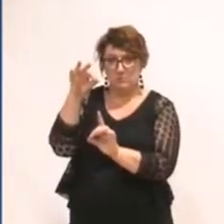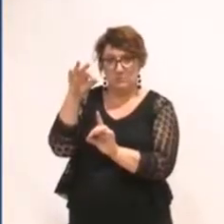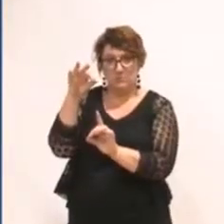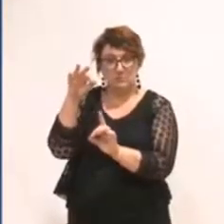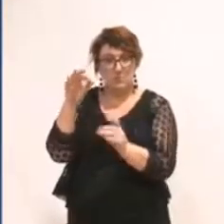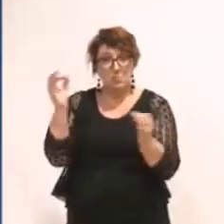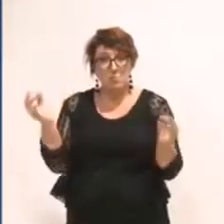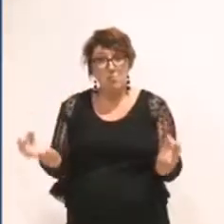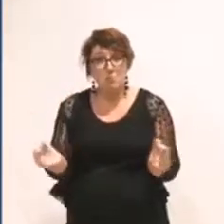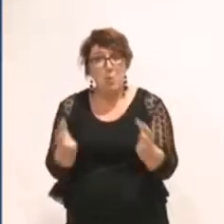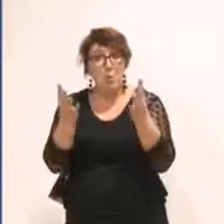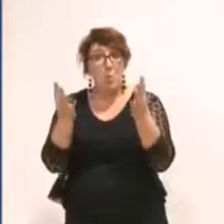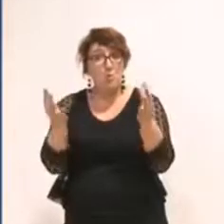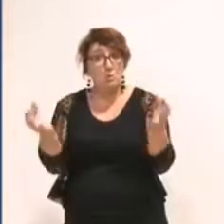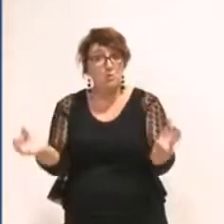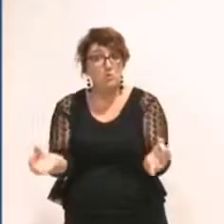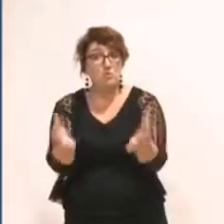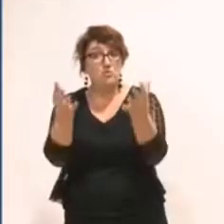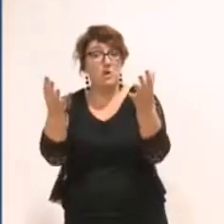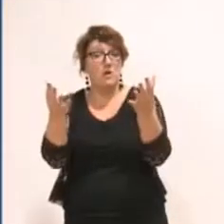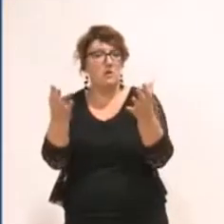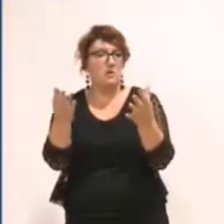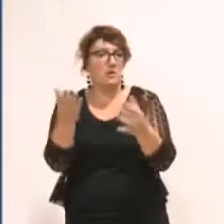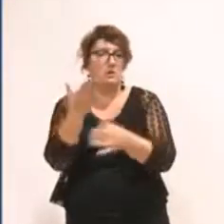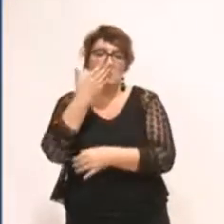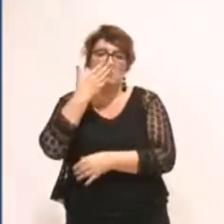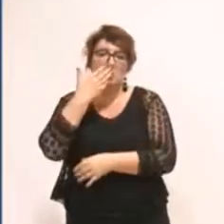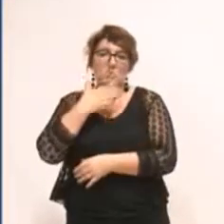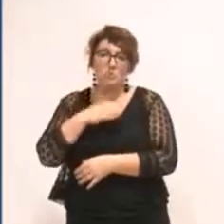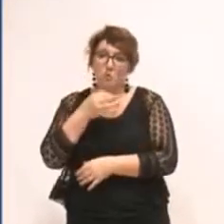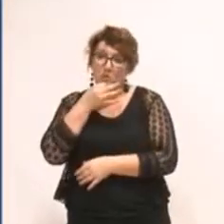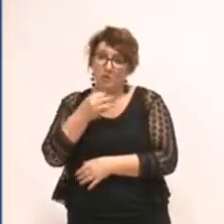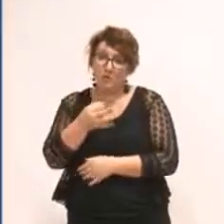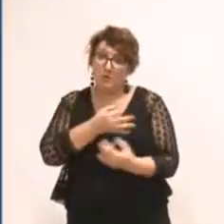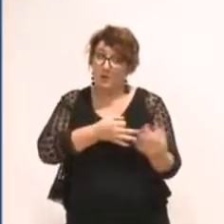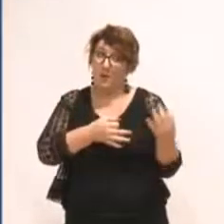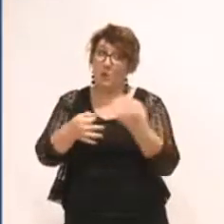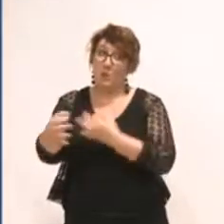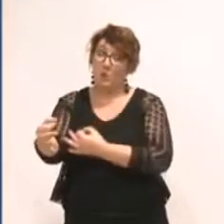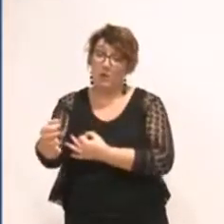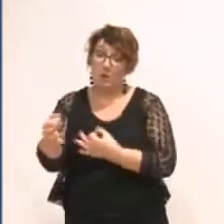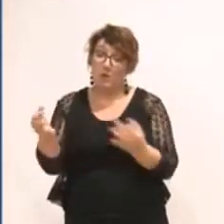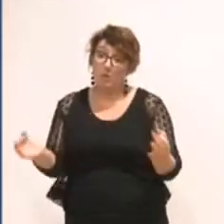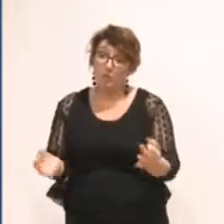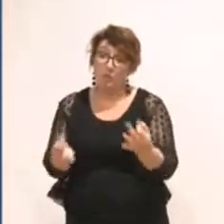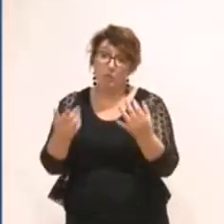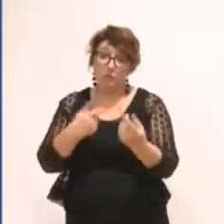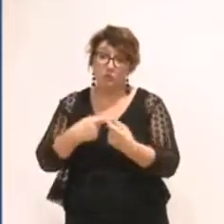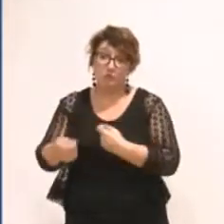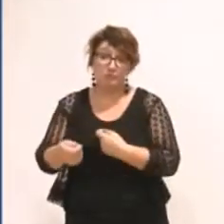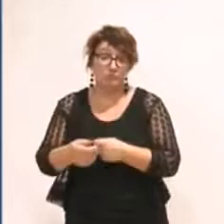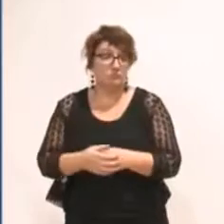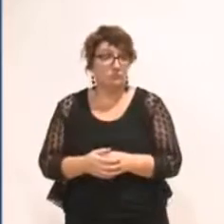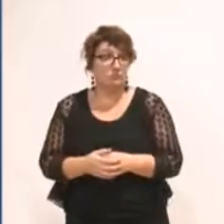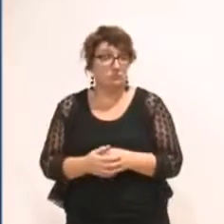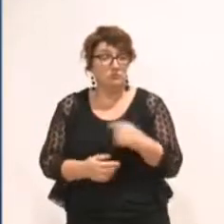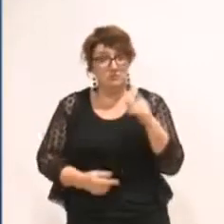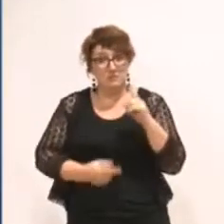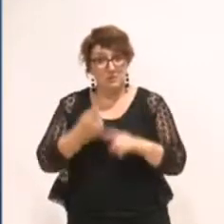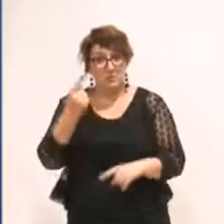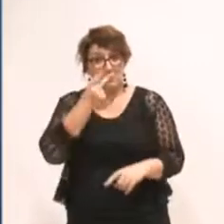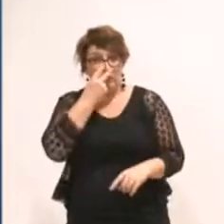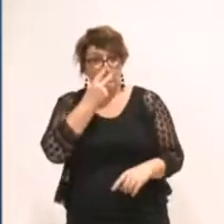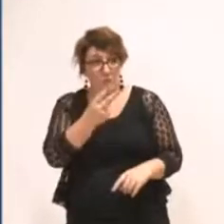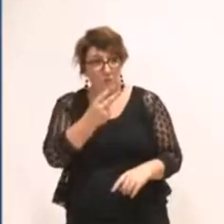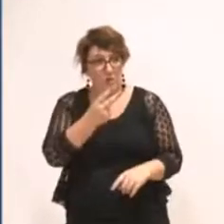le mot ponctuel, ce serait préférable que vous mettiez régulière, des interventions régulières, hein, de façon à ce qu'on sente qu'il y a